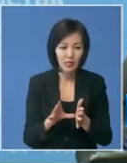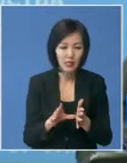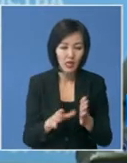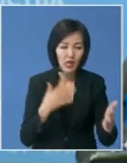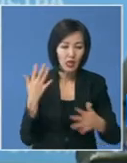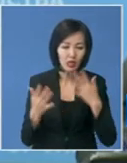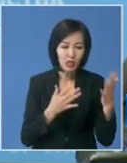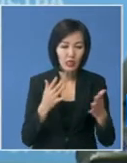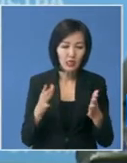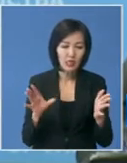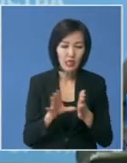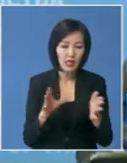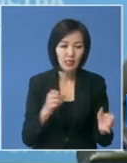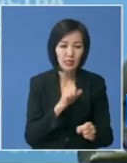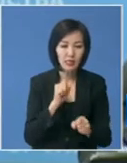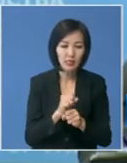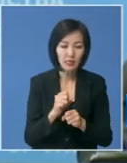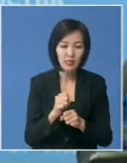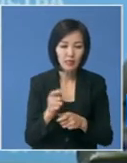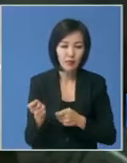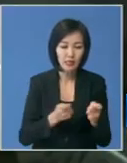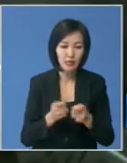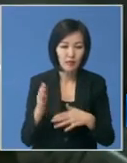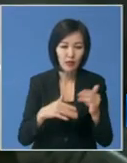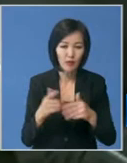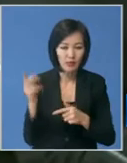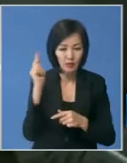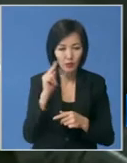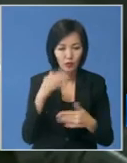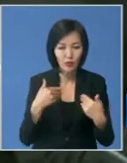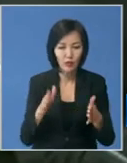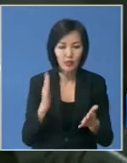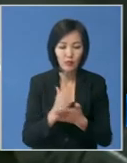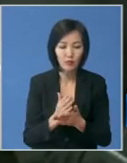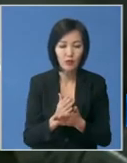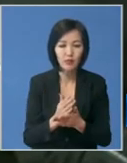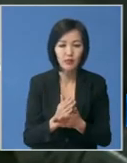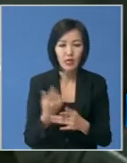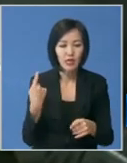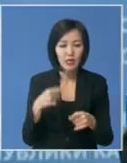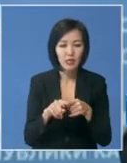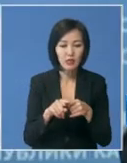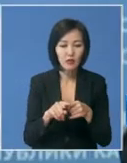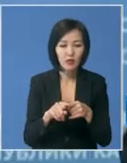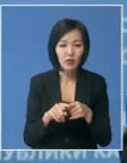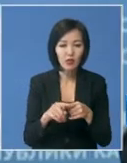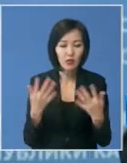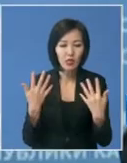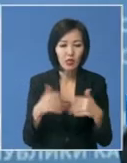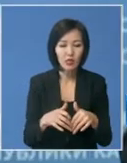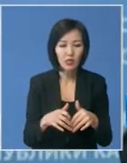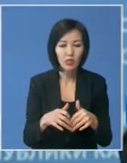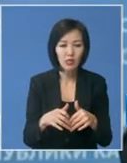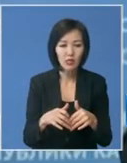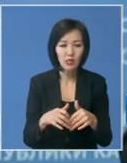энергия станцияларын басқару бойынша мамандарды дайындаймыз. Каспи мемлекеттік технологиялар және инжиниринг университеті баламалы